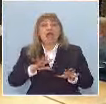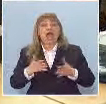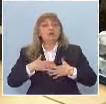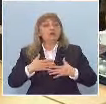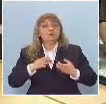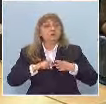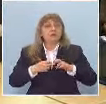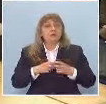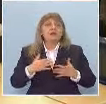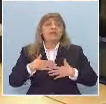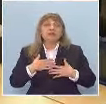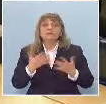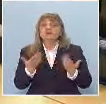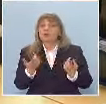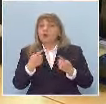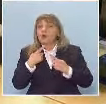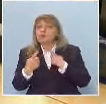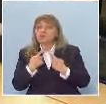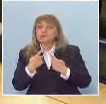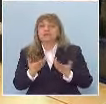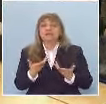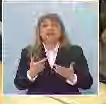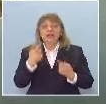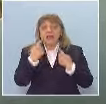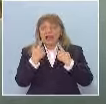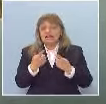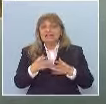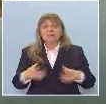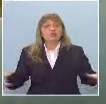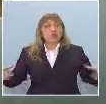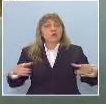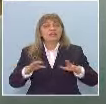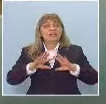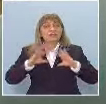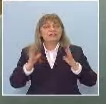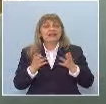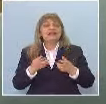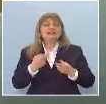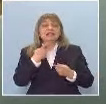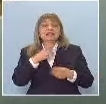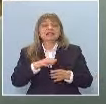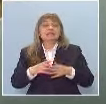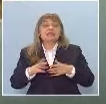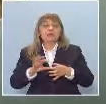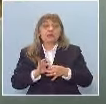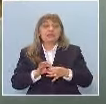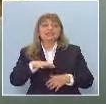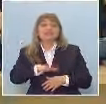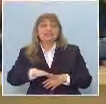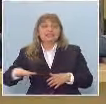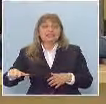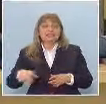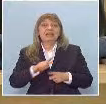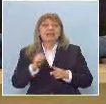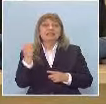някакви проблеми, да има с кого да се споделят. Въобще гледаме да обхваним целият спектър на взаимодействие с децата, не само образователен, но и в